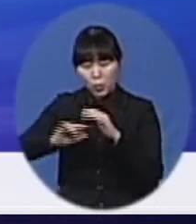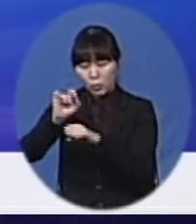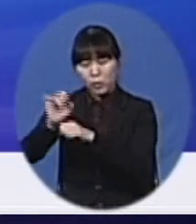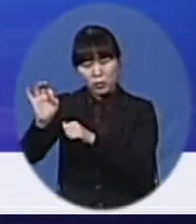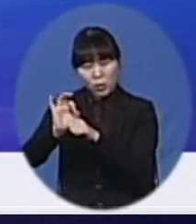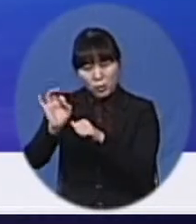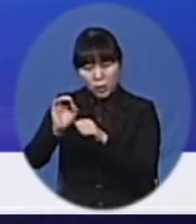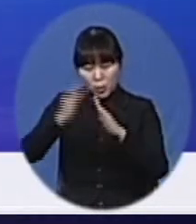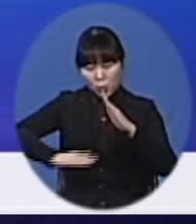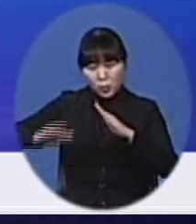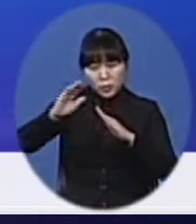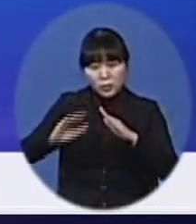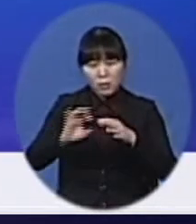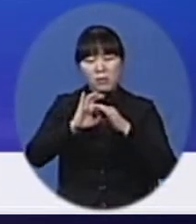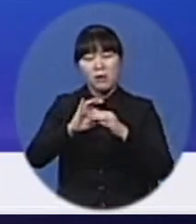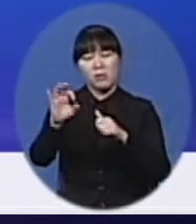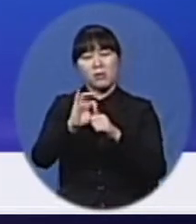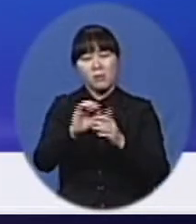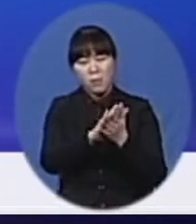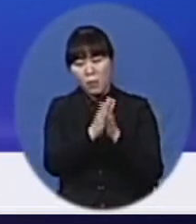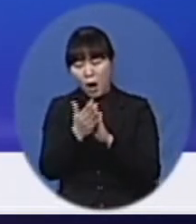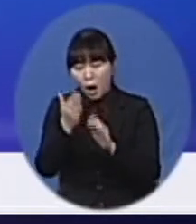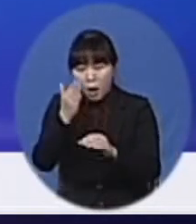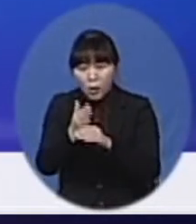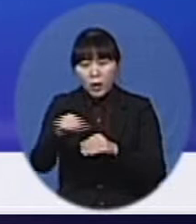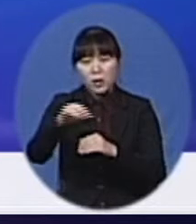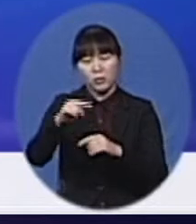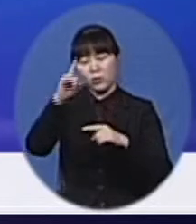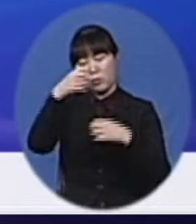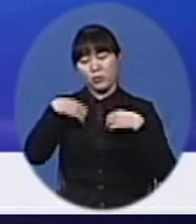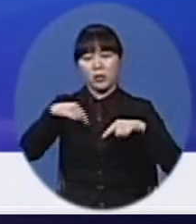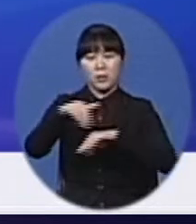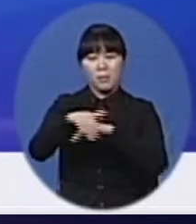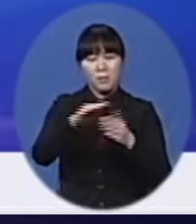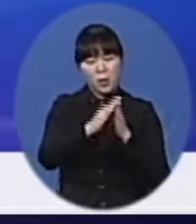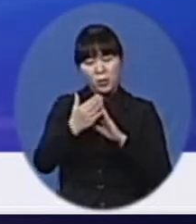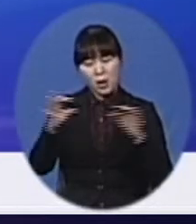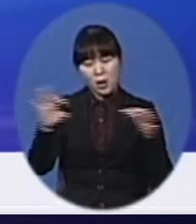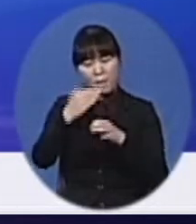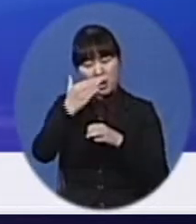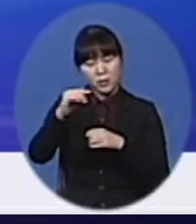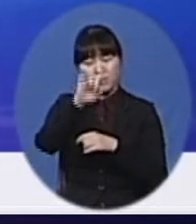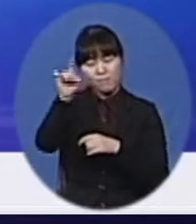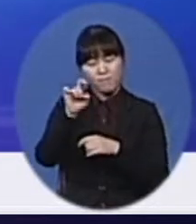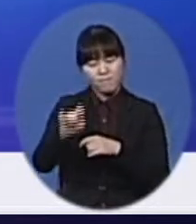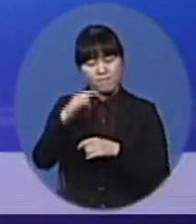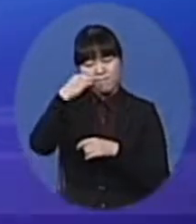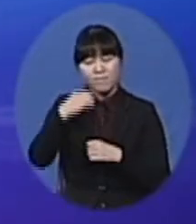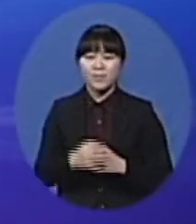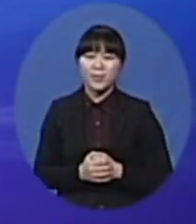등 공적연금 개혁에 대한 논란이 일고 있는 가운데 정부 정책 변화로 이어질지 주목됩니다. 정유림